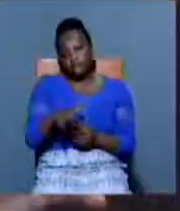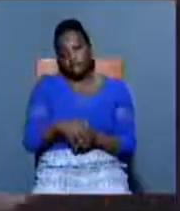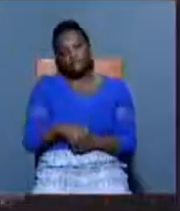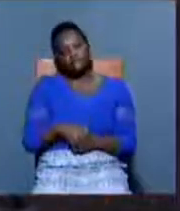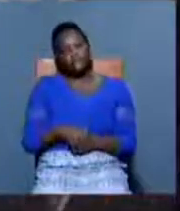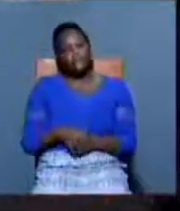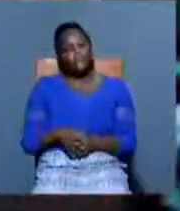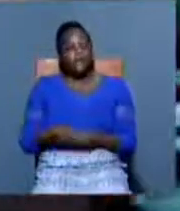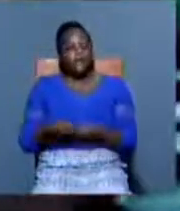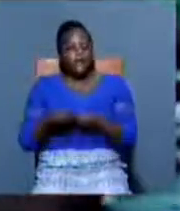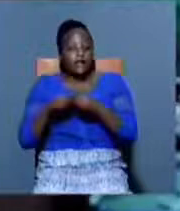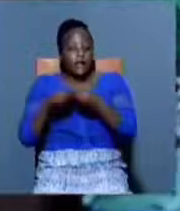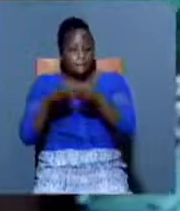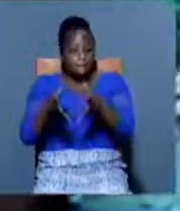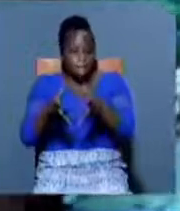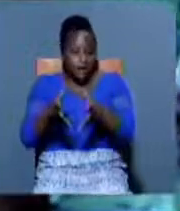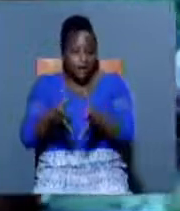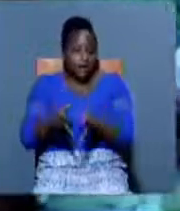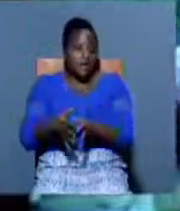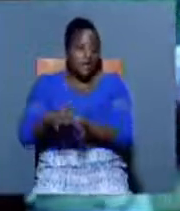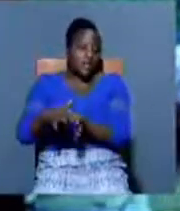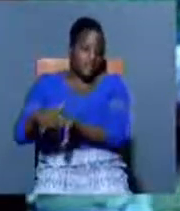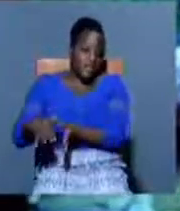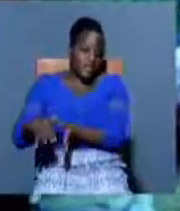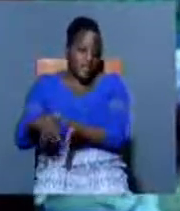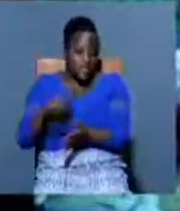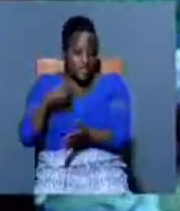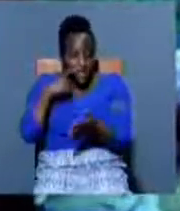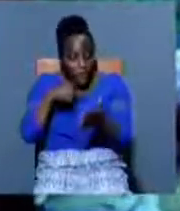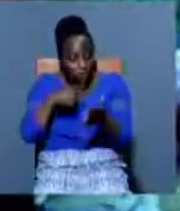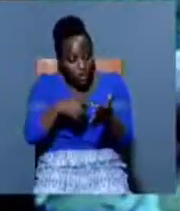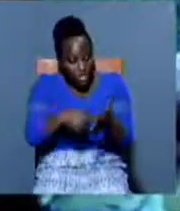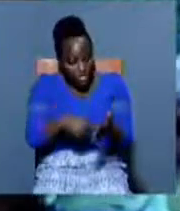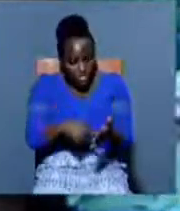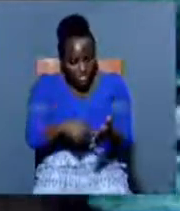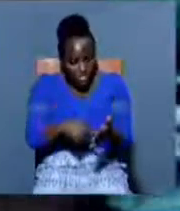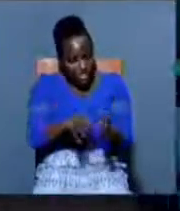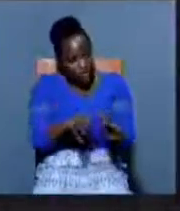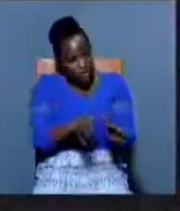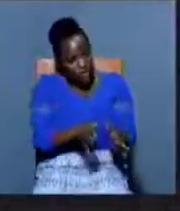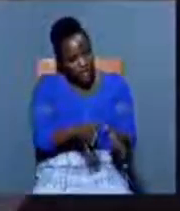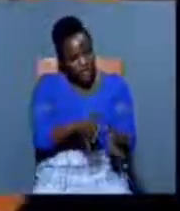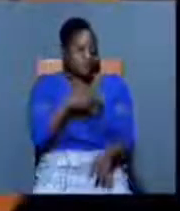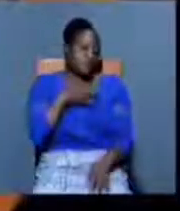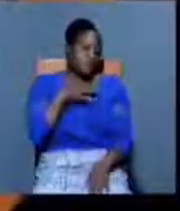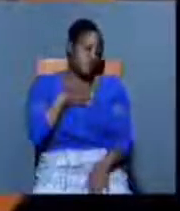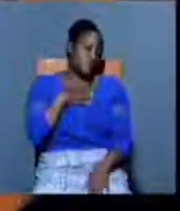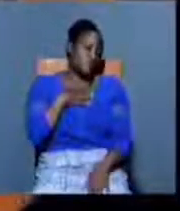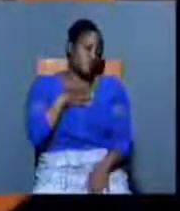Na namuonyesha iliyobaki mke wangu wewe imebaki hii na mimi kidume napambana na hali yangu.